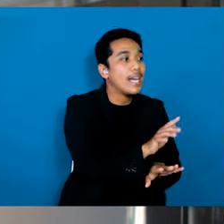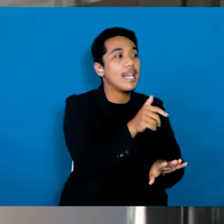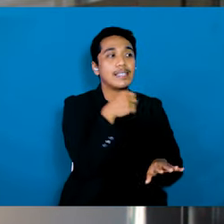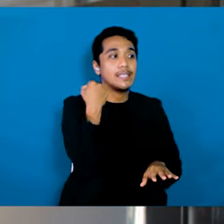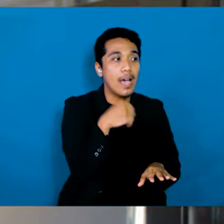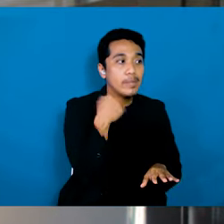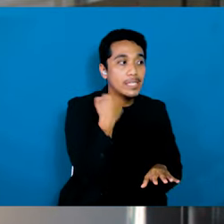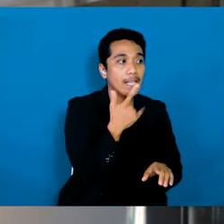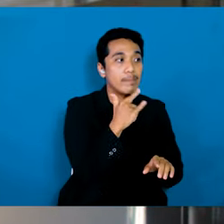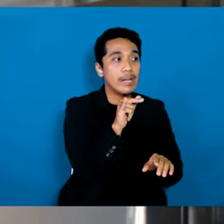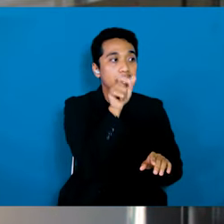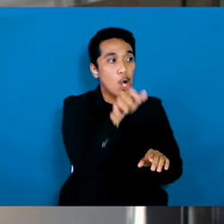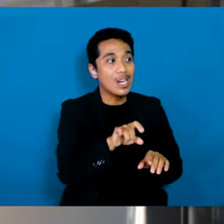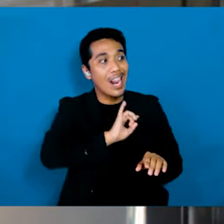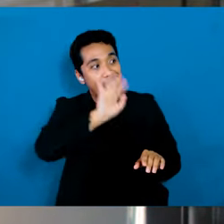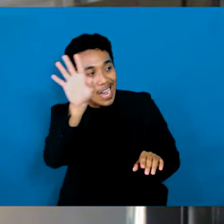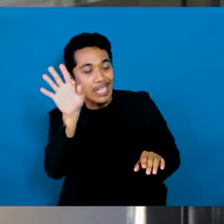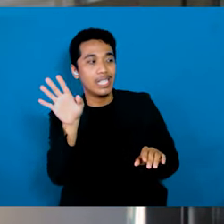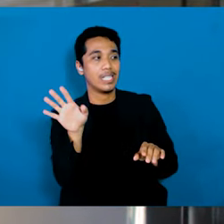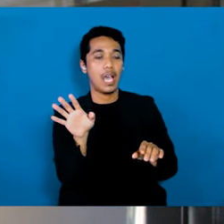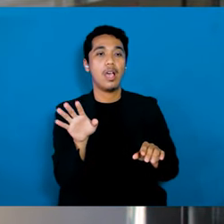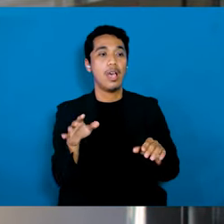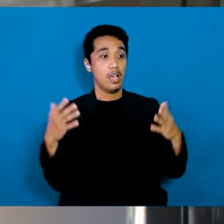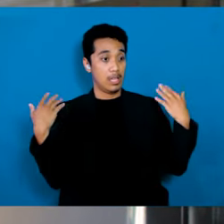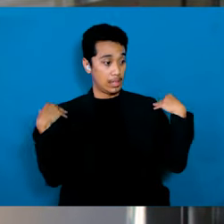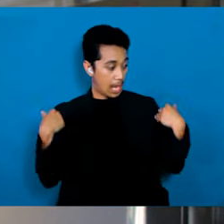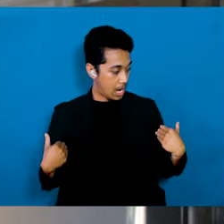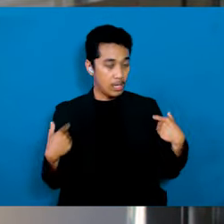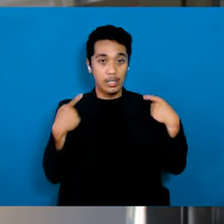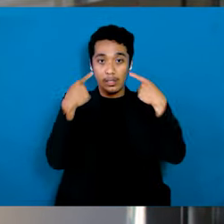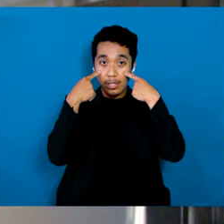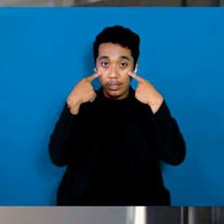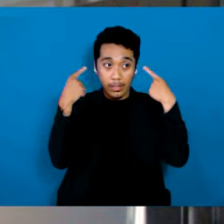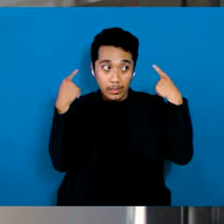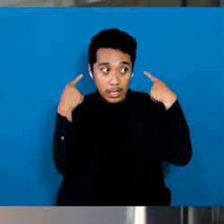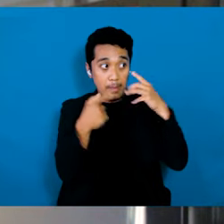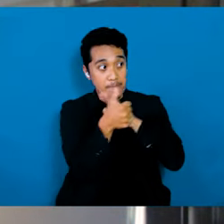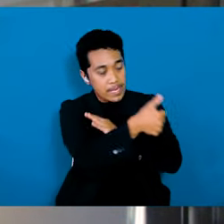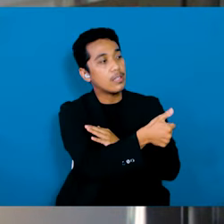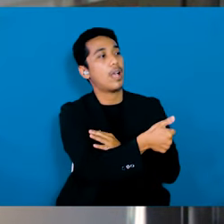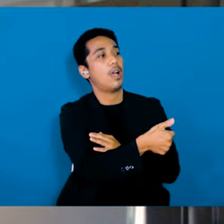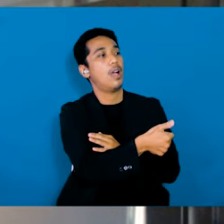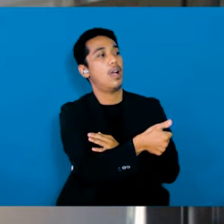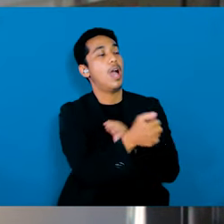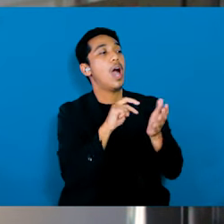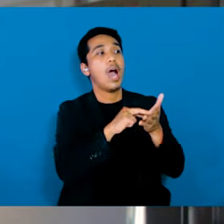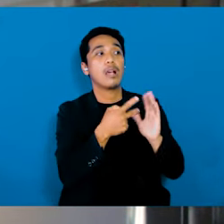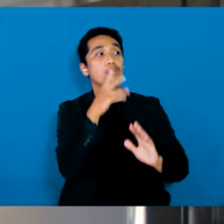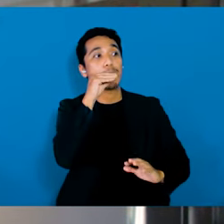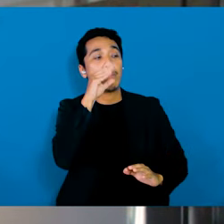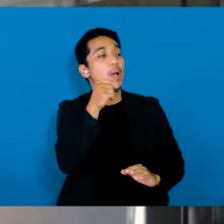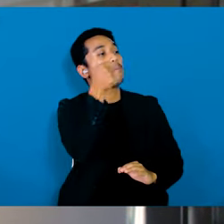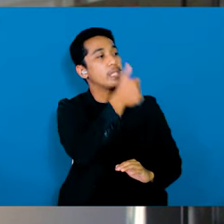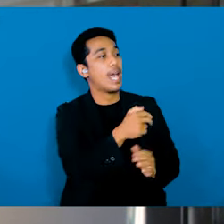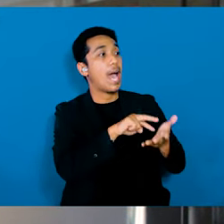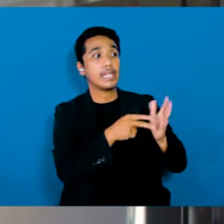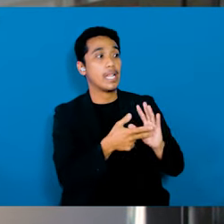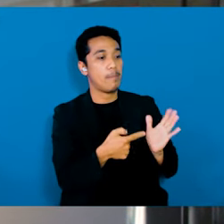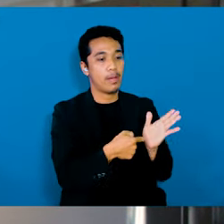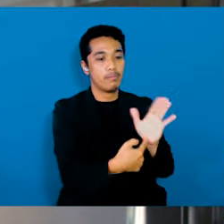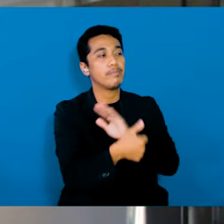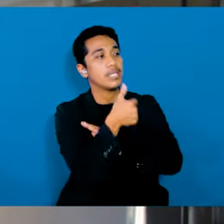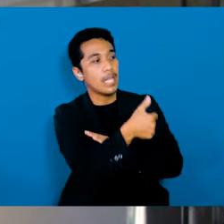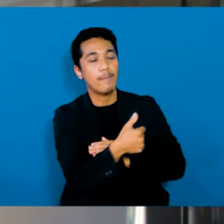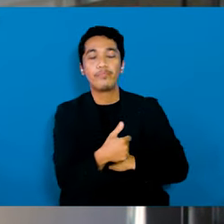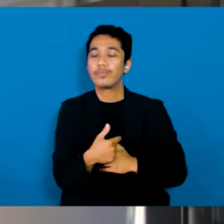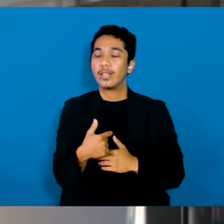bisa seperti orang lain, yang lainnya bisa. Dua tanganmu, dua matamu, dua telingamu, dan kamu bisa ngomong kayak gitu. Jadi orang